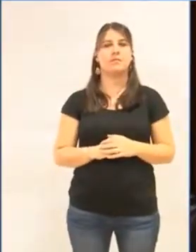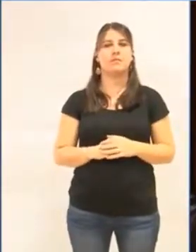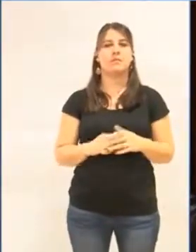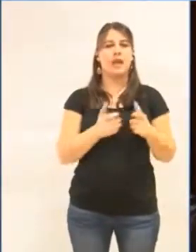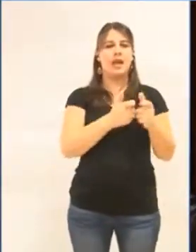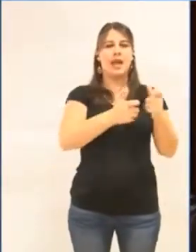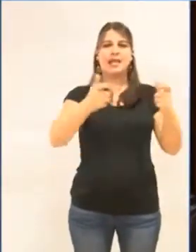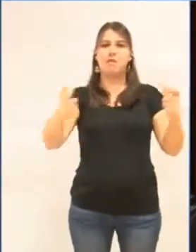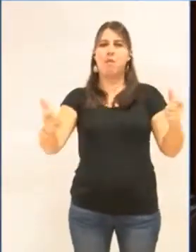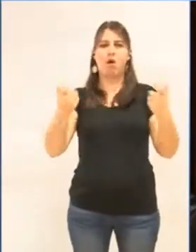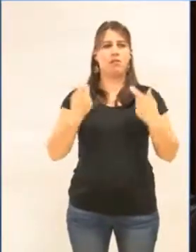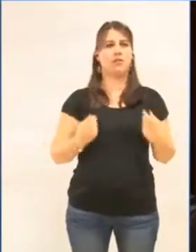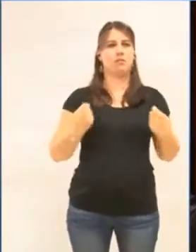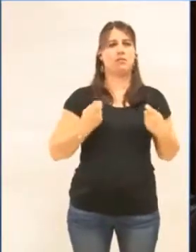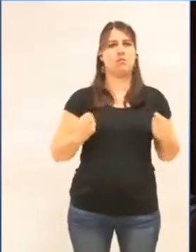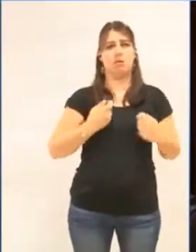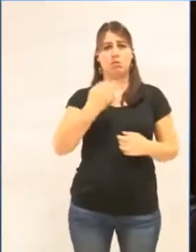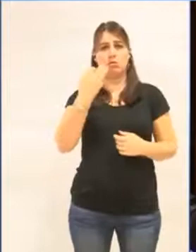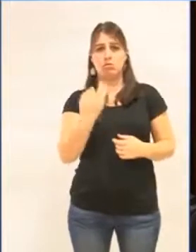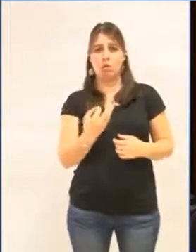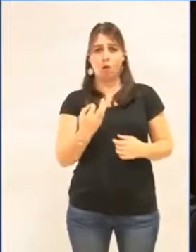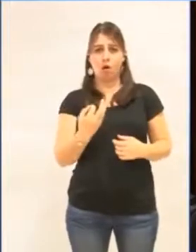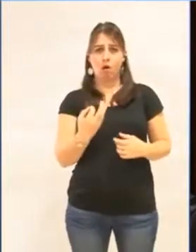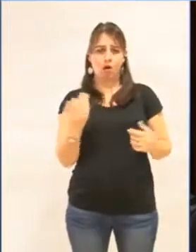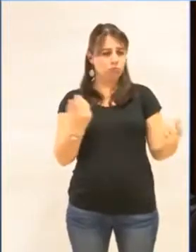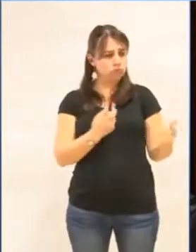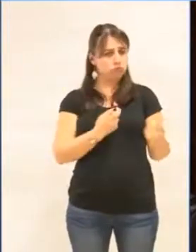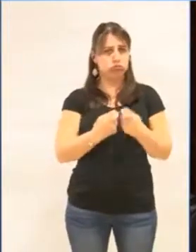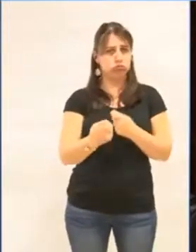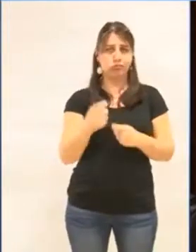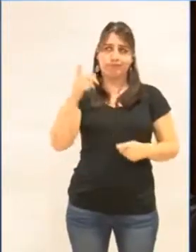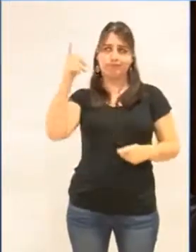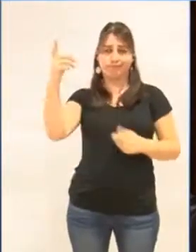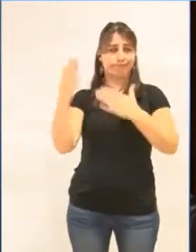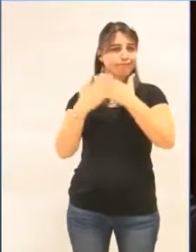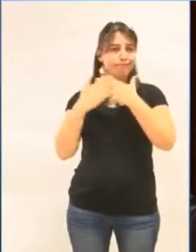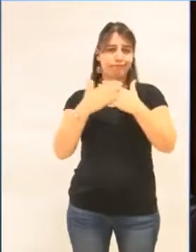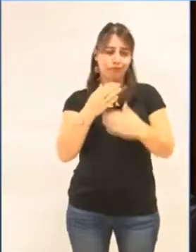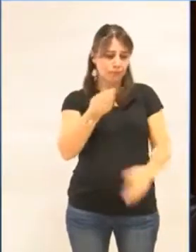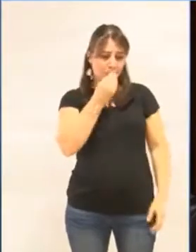d'équipement n'est pas satisfaisant pour la Chambre régionale